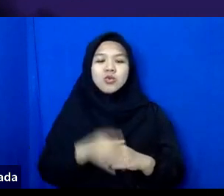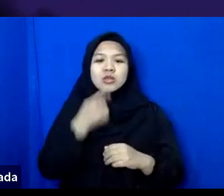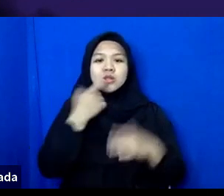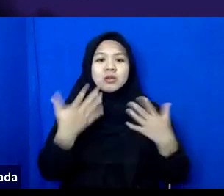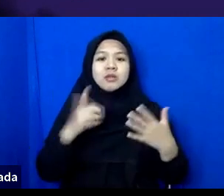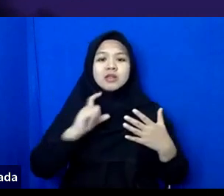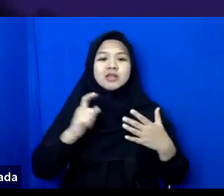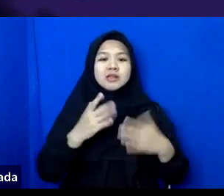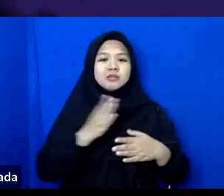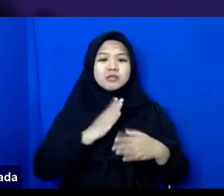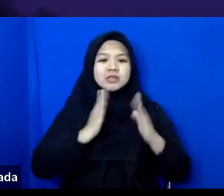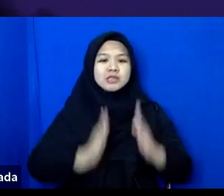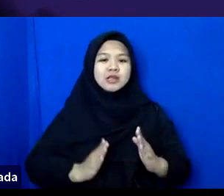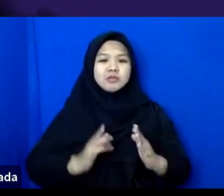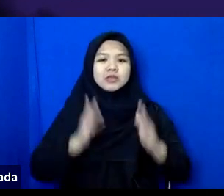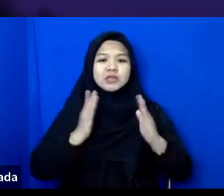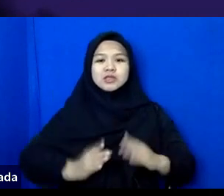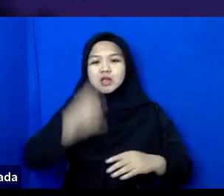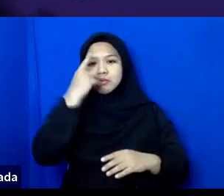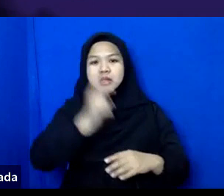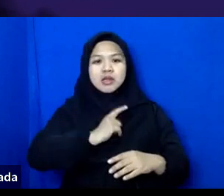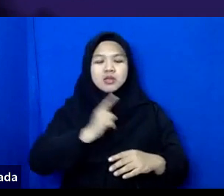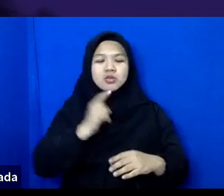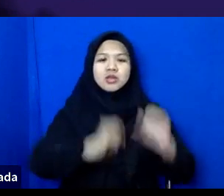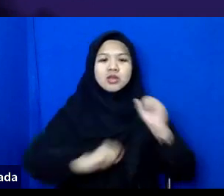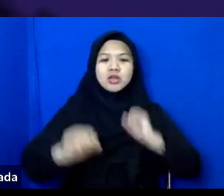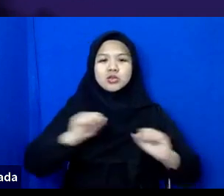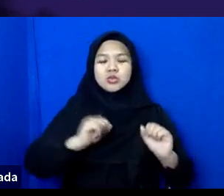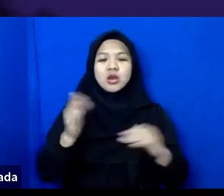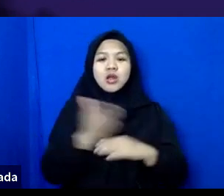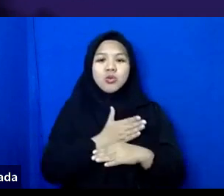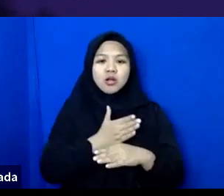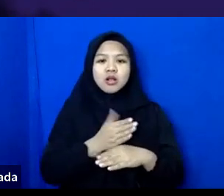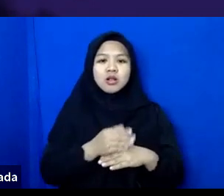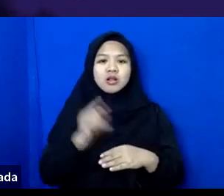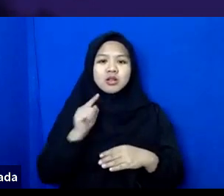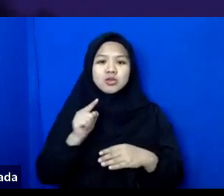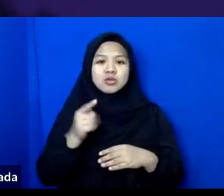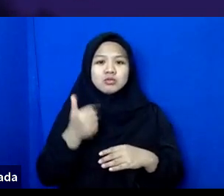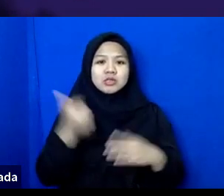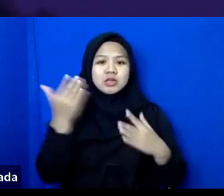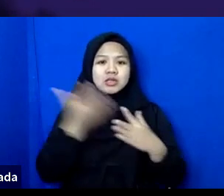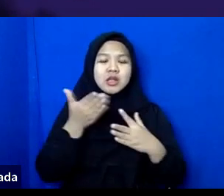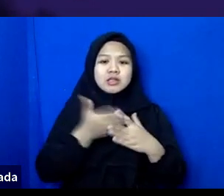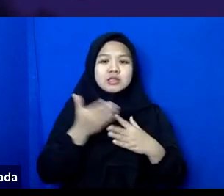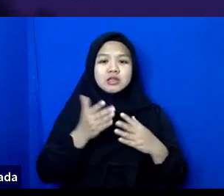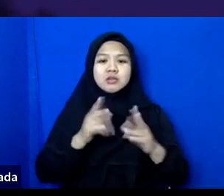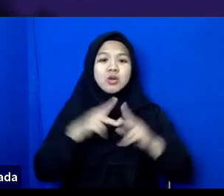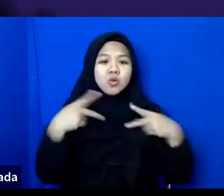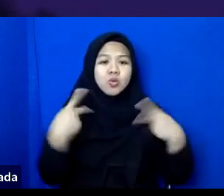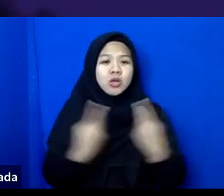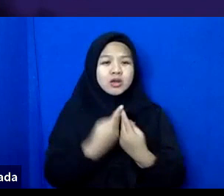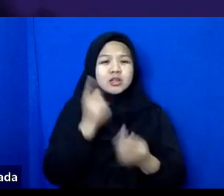bagaimana sikap jadi kayak sikap pede gitu dibentuk dari Gaston awal gitu dan itukan hanya bisa diakses oleh keluarga-keluarga